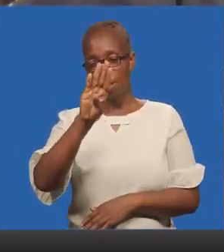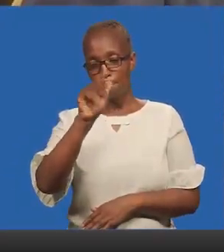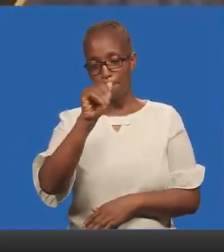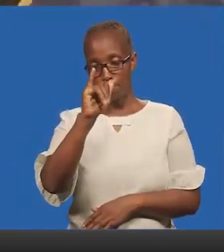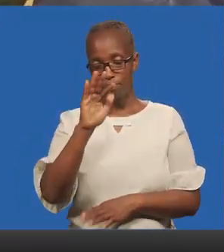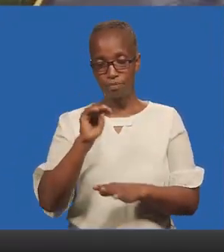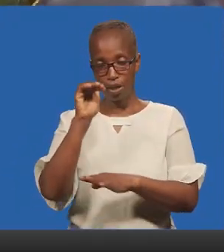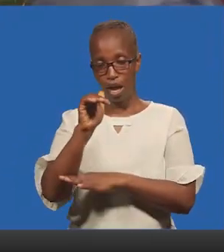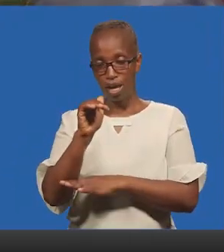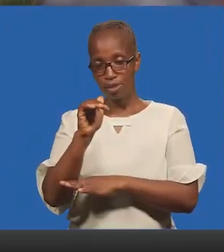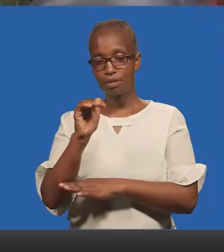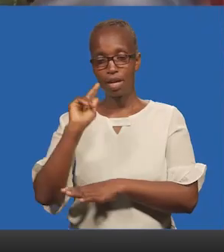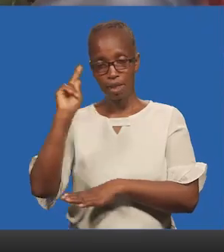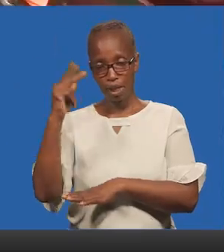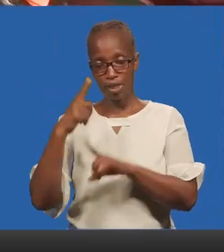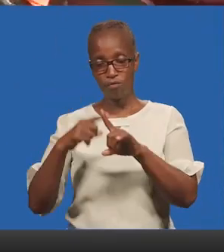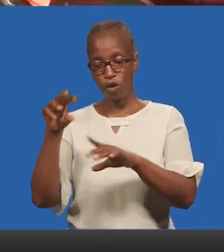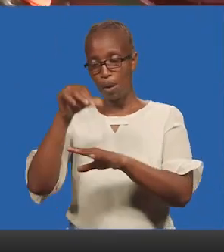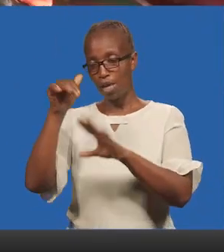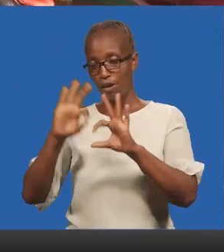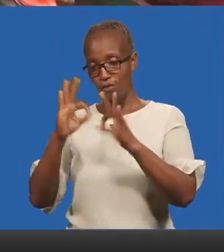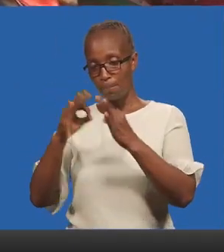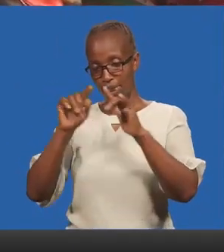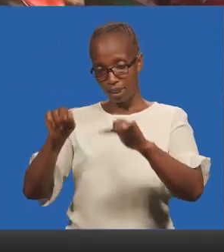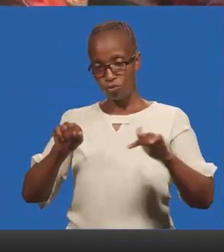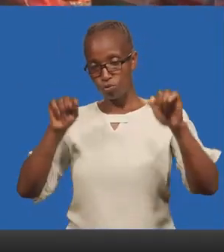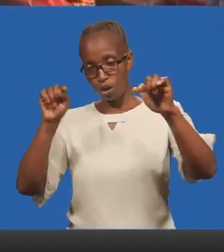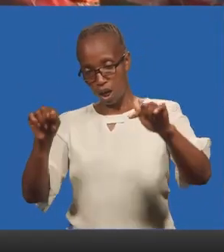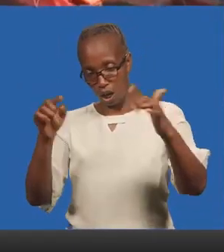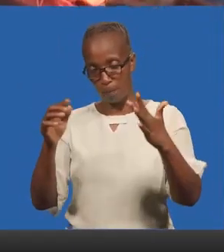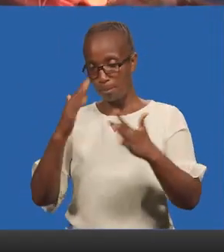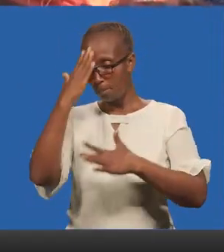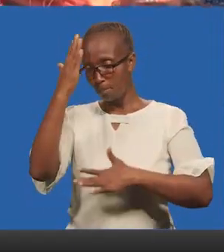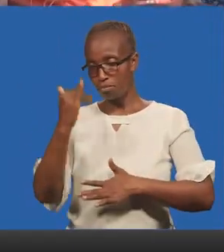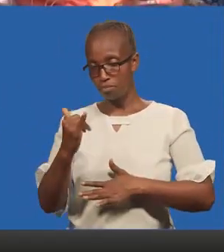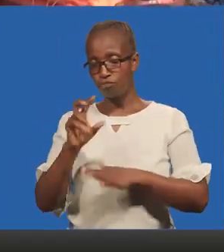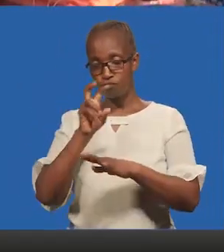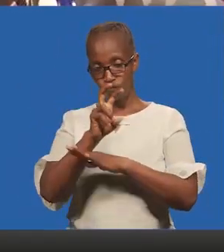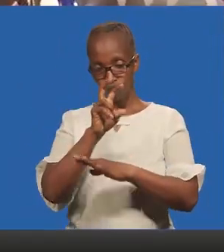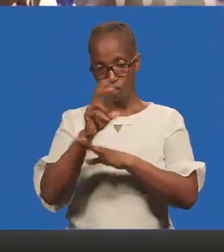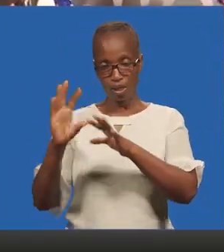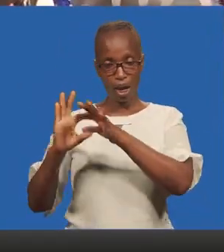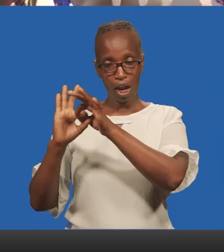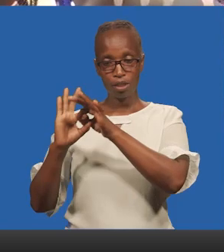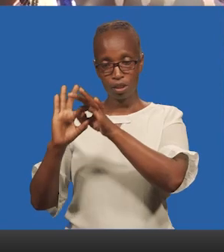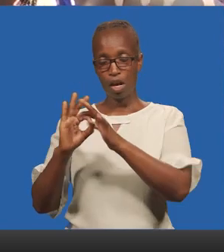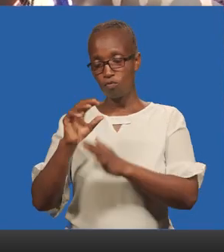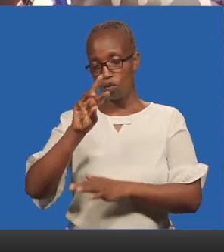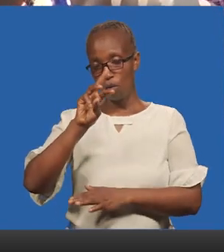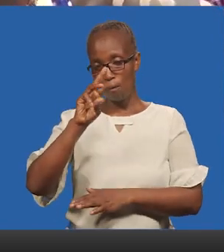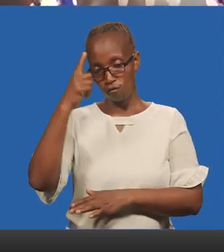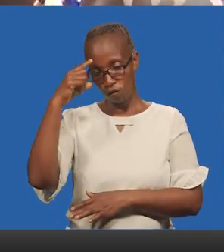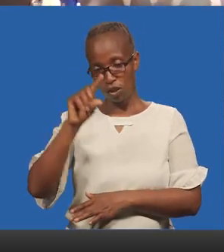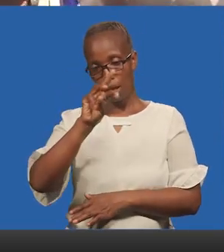aliwarai wa Kenya kutoka jamii zingine kujitokeza kwa wingi katika tamasha hizo ili waweze kujionea utamaduni wa jamii ya